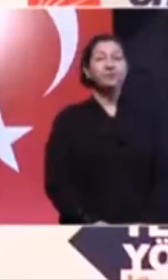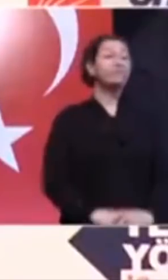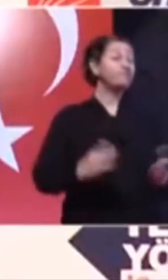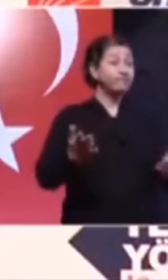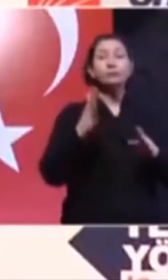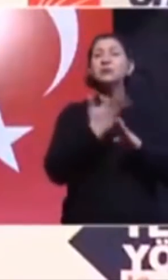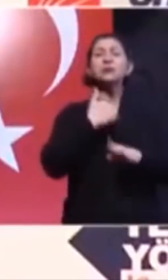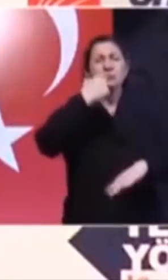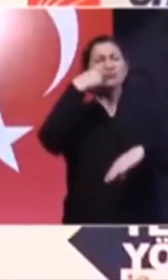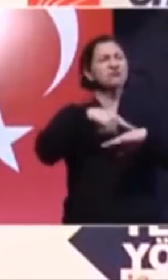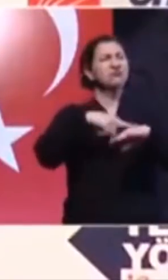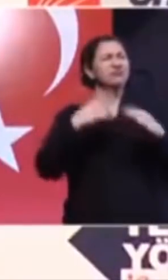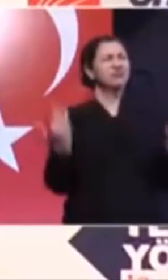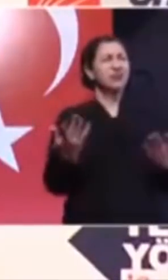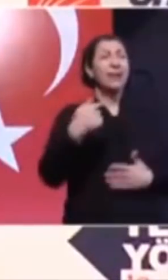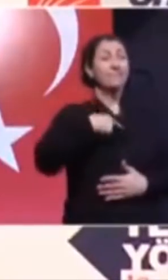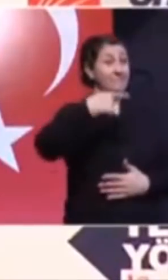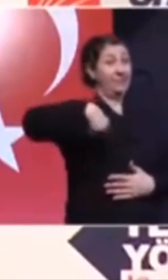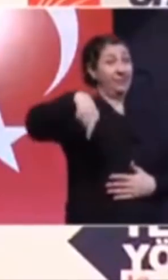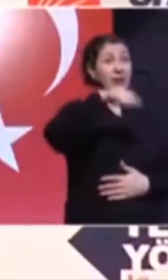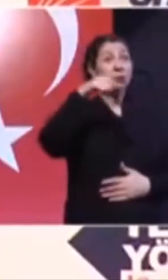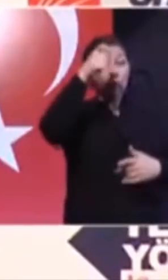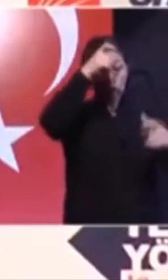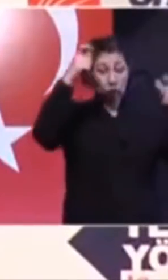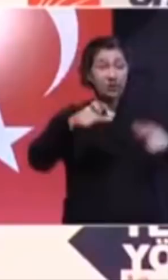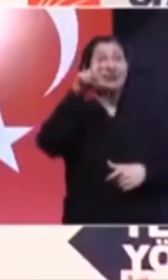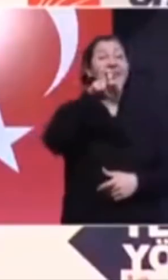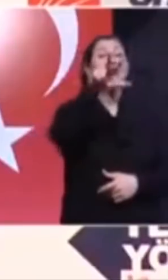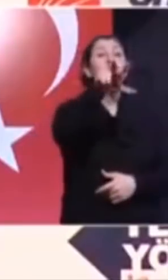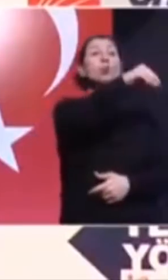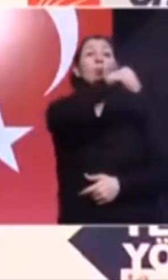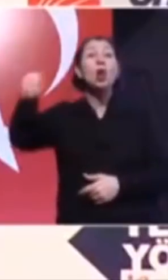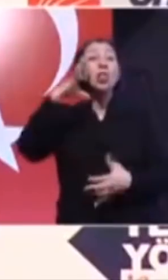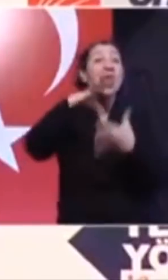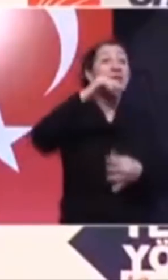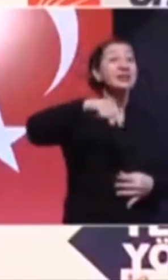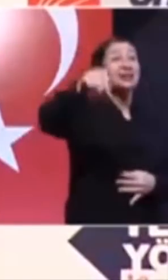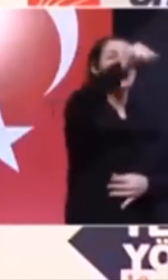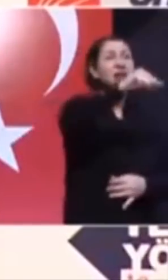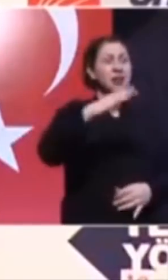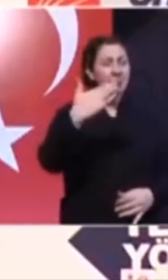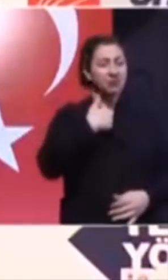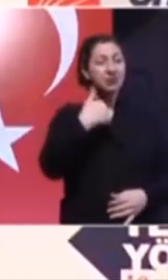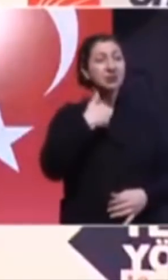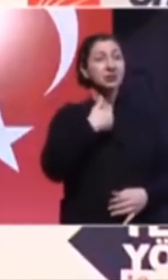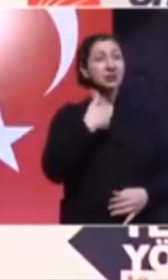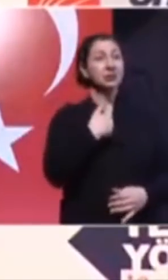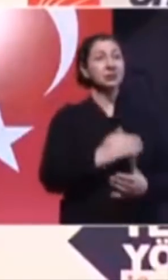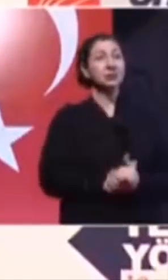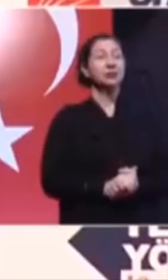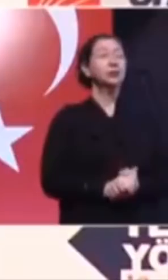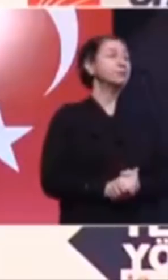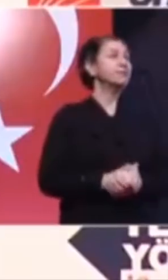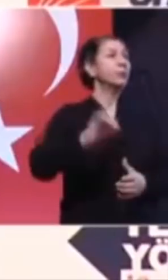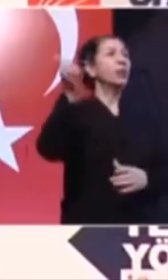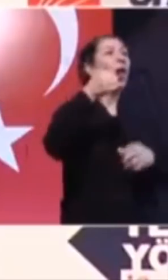Çünkü şuna inanıyoruz. Bizler bu ülkenin 83 milyon insanının ta kendisiyiz. Değerli